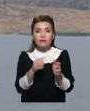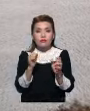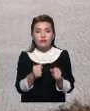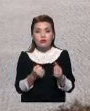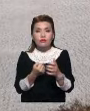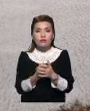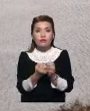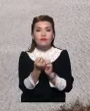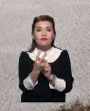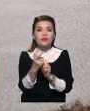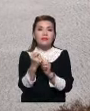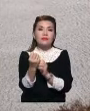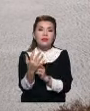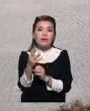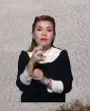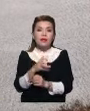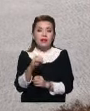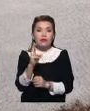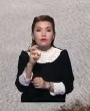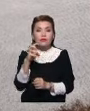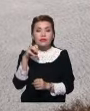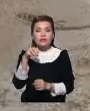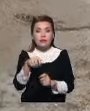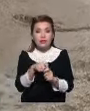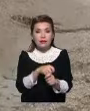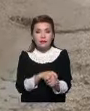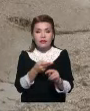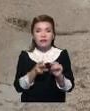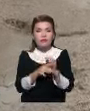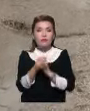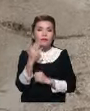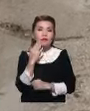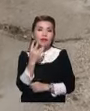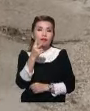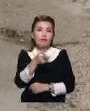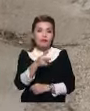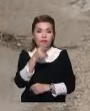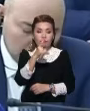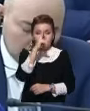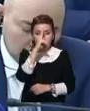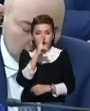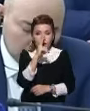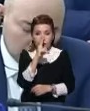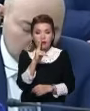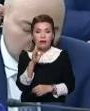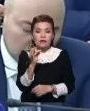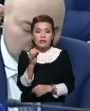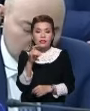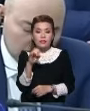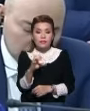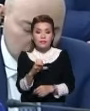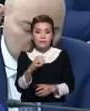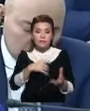достичь 12-15 миллиардов кубических метров. А это, к слову, примерно 2-месячный водосток Иртыша.